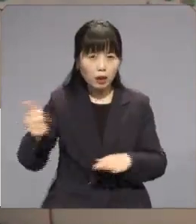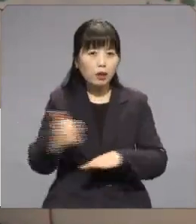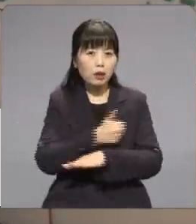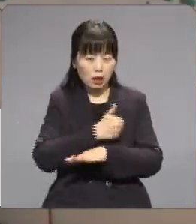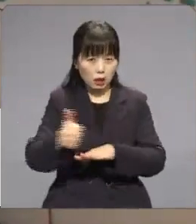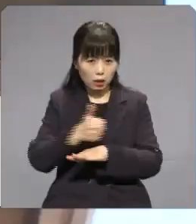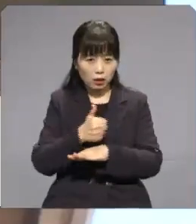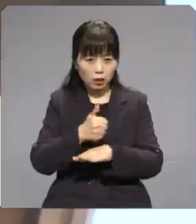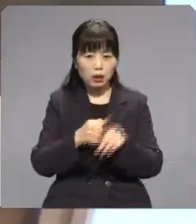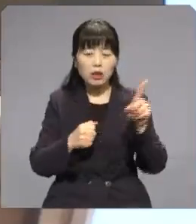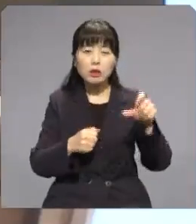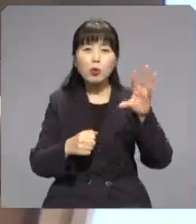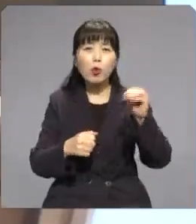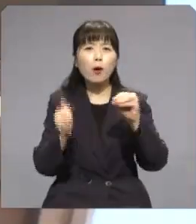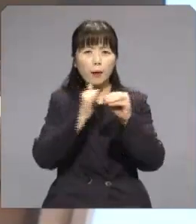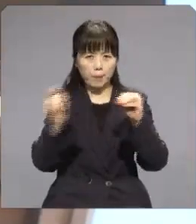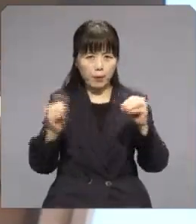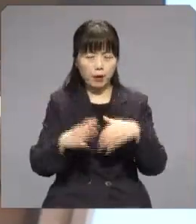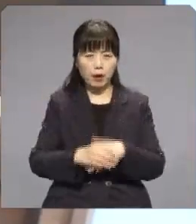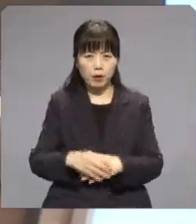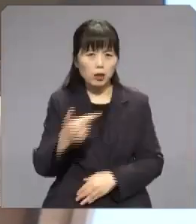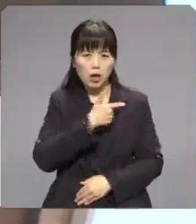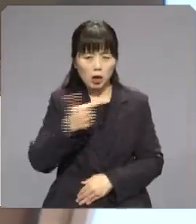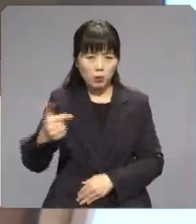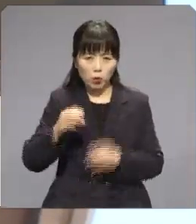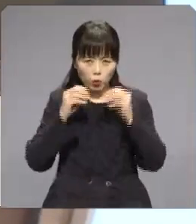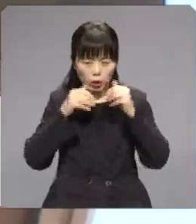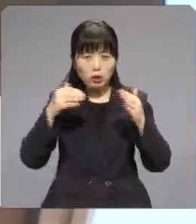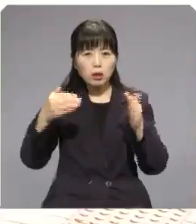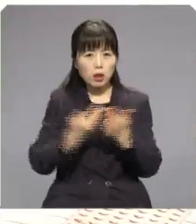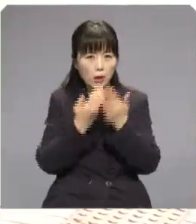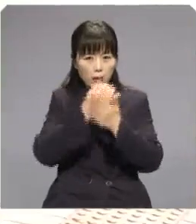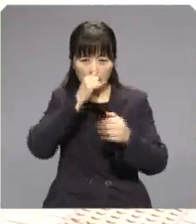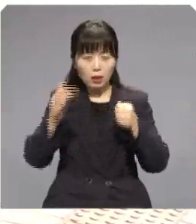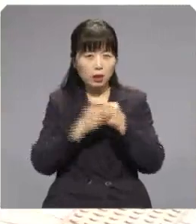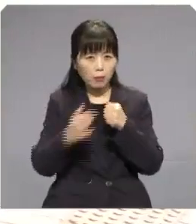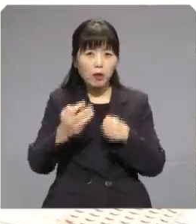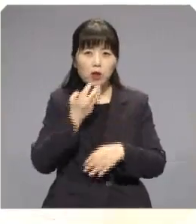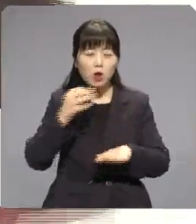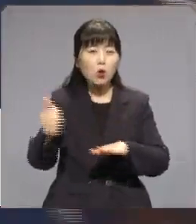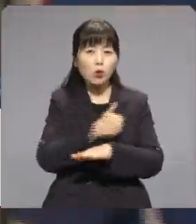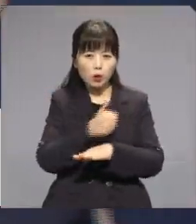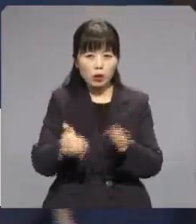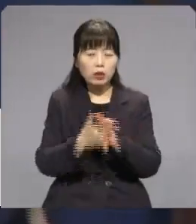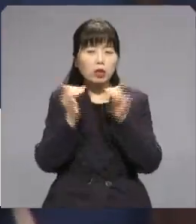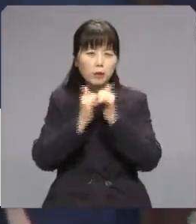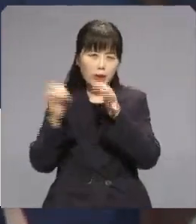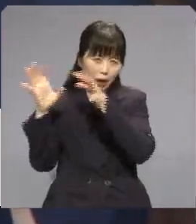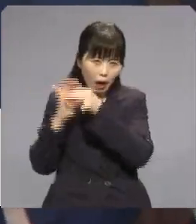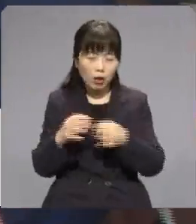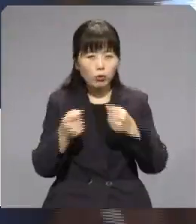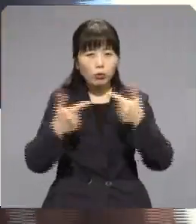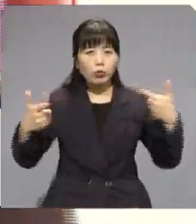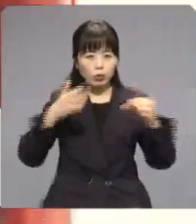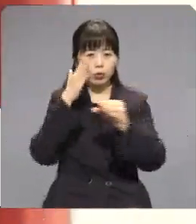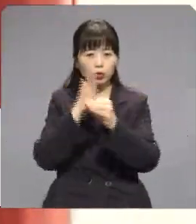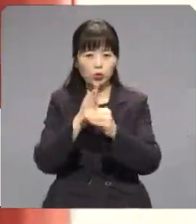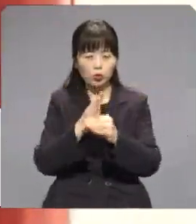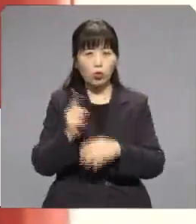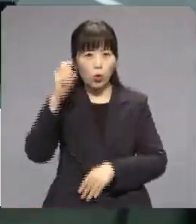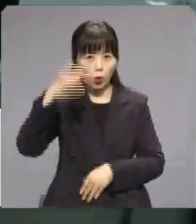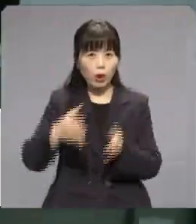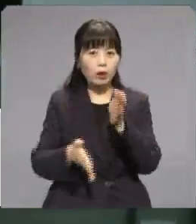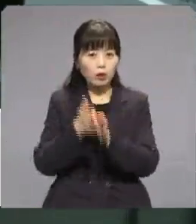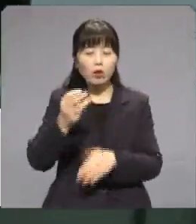시민만 15만 명입니다. 대규모 택지 개발이 잇따르면서 서울을 오가는 시민은 계속 늘고 있습니다.